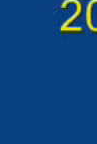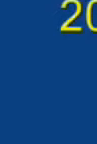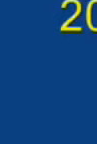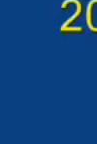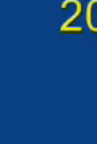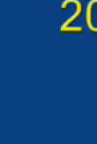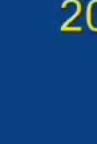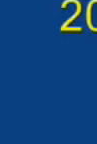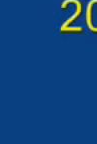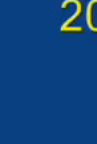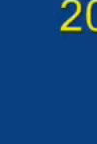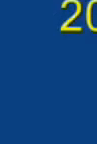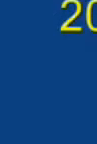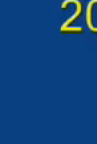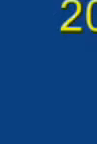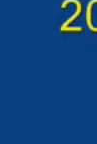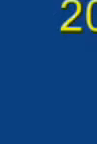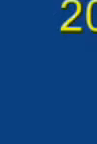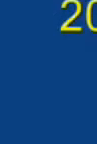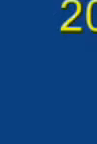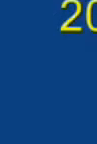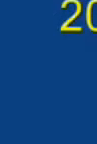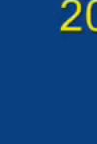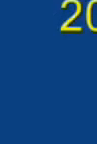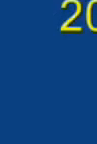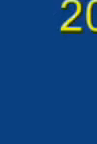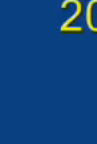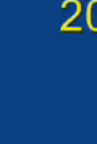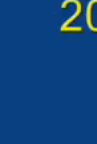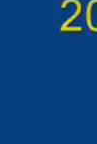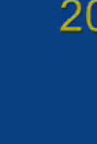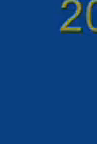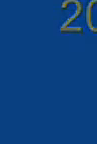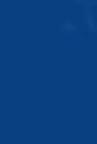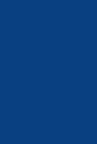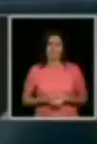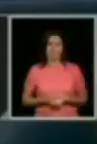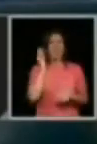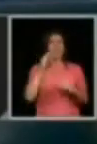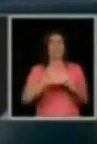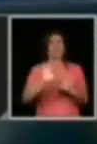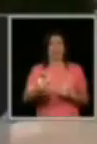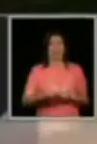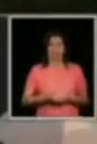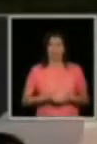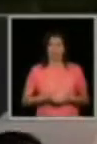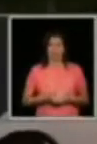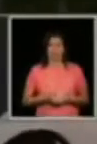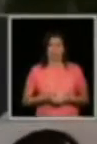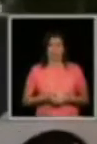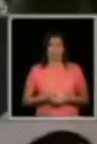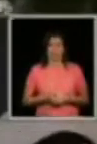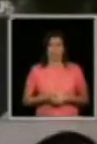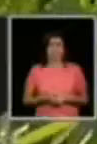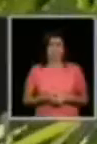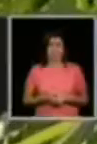הקודם, הרצוג, היה אלוף העולם, אם תשאלו אותי, בהקמת ועדות שלא מוצאות פתרון. יש להם הצעות, אבל פתרונות